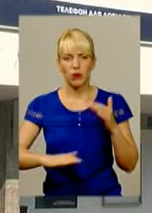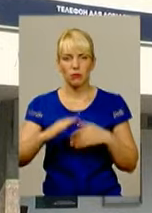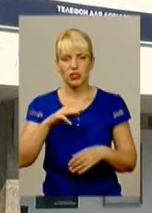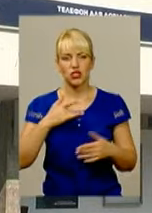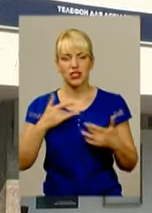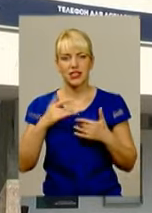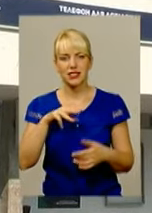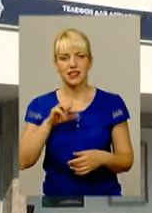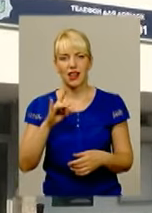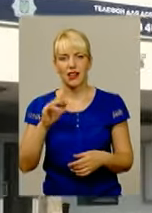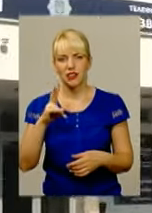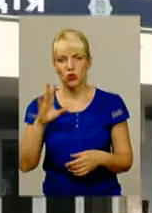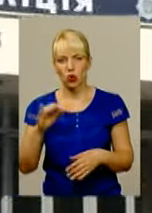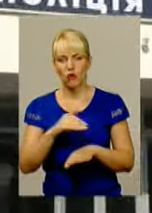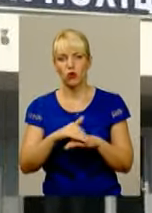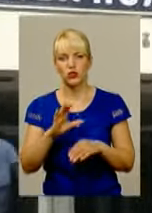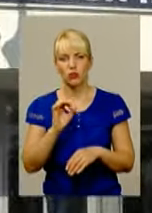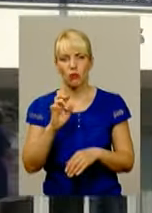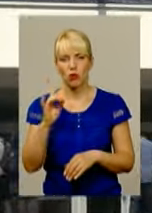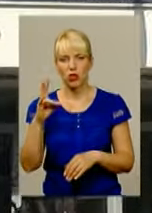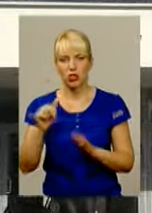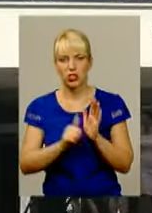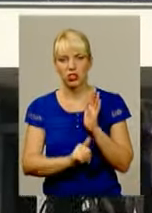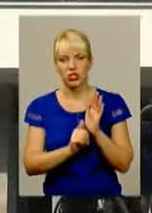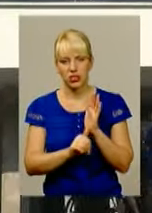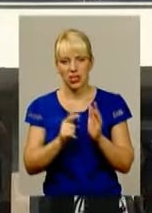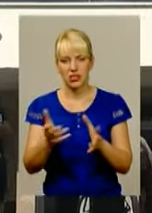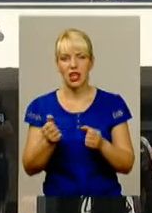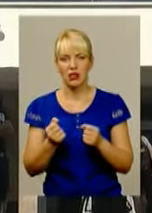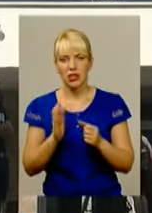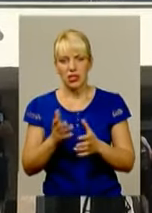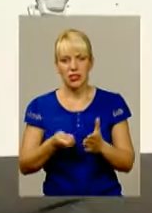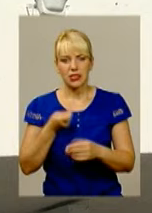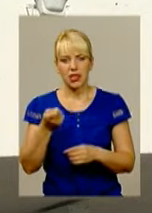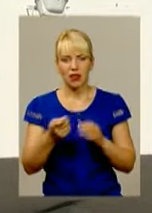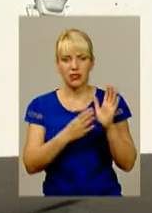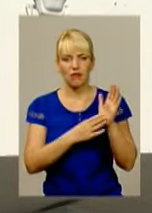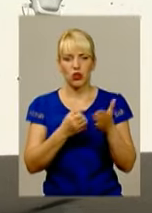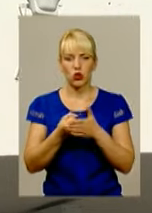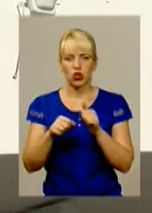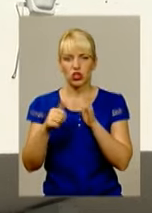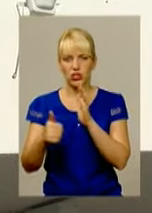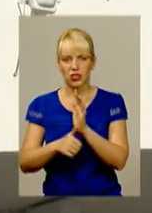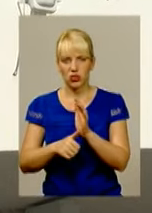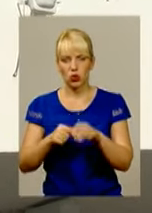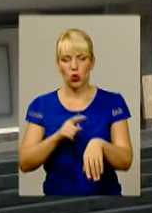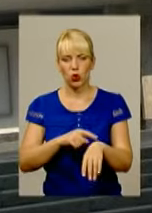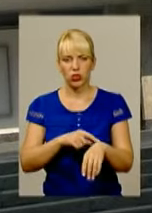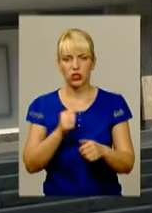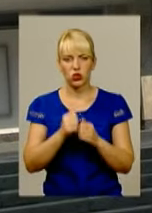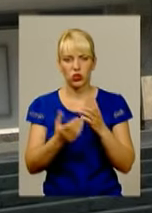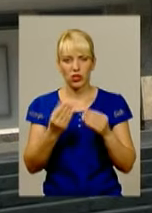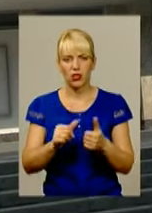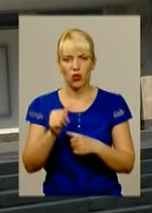Старицького, що на вулиці Соборні, 60. Приймати заяви будуть з 9 до 18 години щоденно, крім вихідних. Дарина